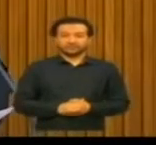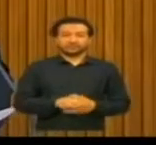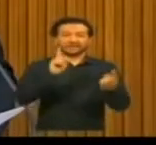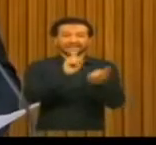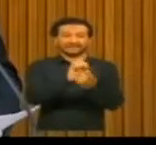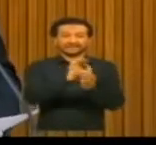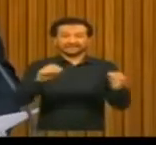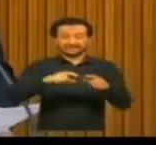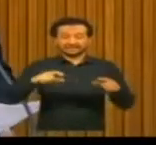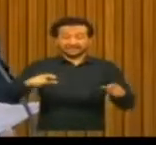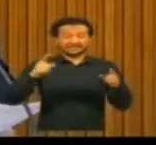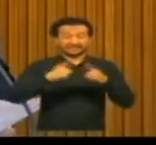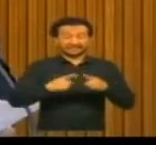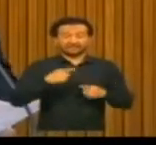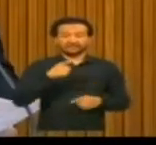Karşılıksız çek sayısının